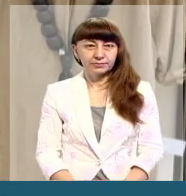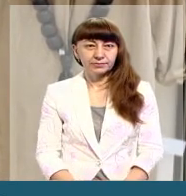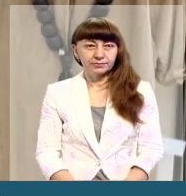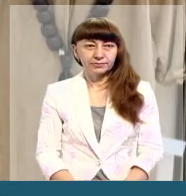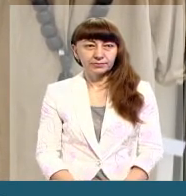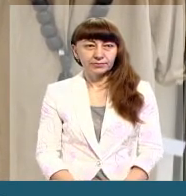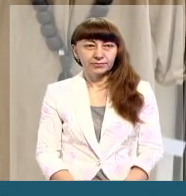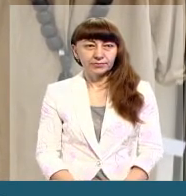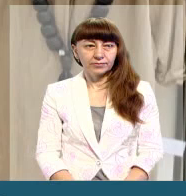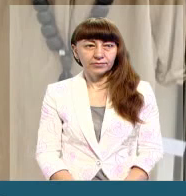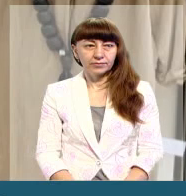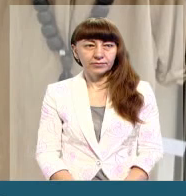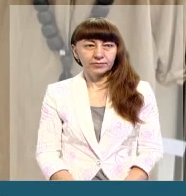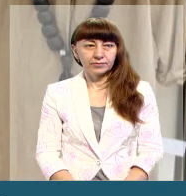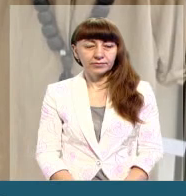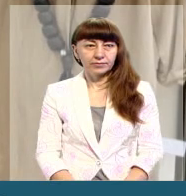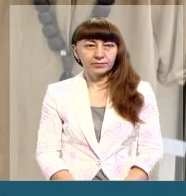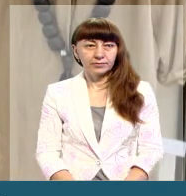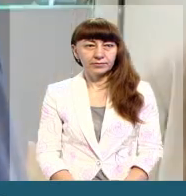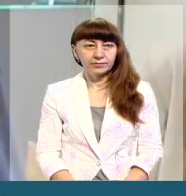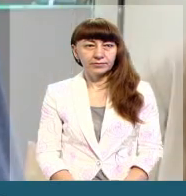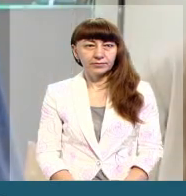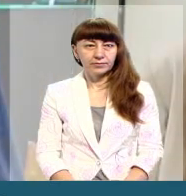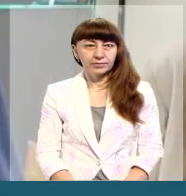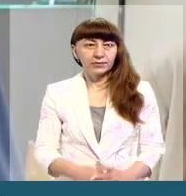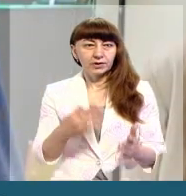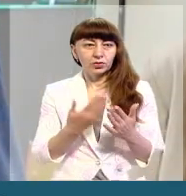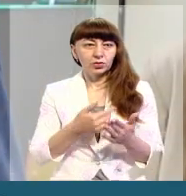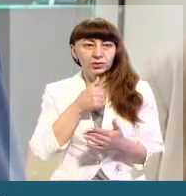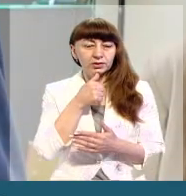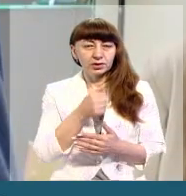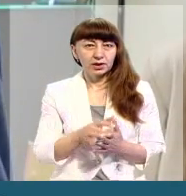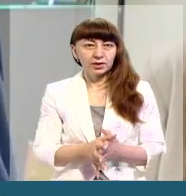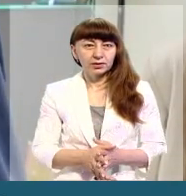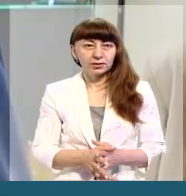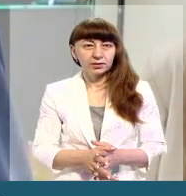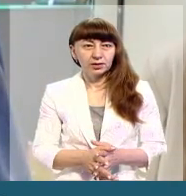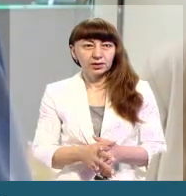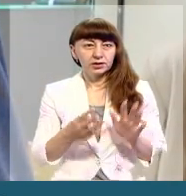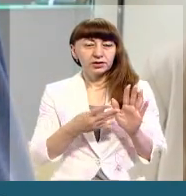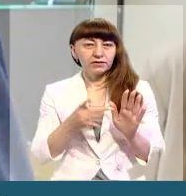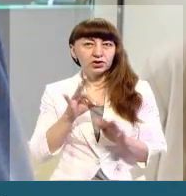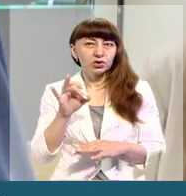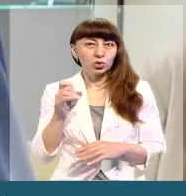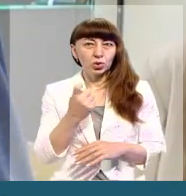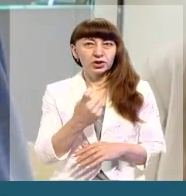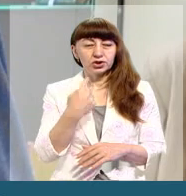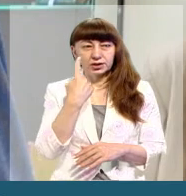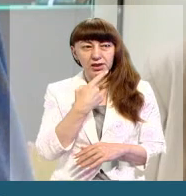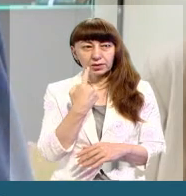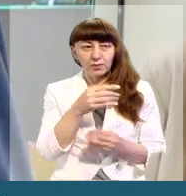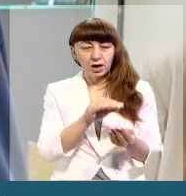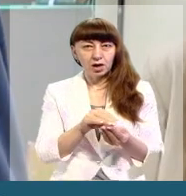тұлғаның сүйегі Қожа Ахмет Яссауи кесенесінде мәңгілік байыз тапқан. Көрмені өте ыстық ықыласпен, жақсы қошеметпен қарсы